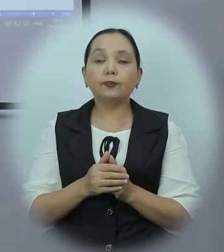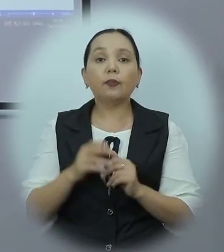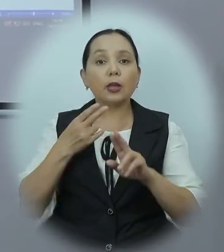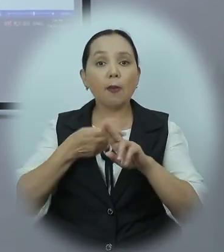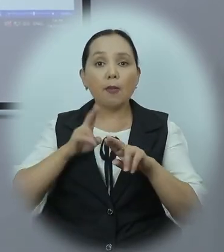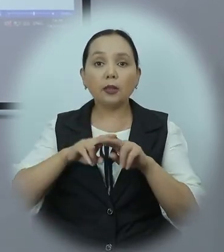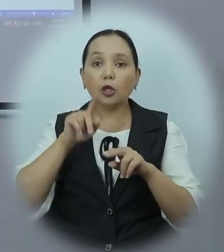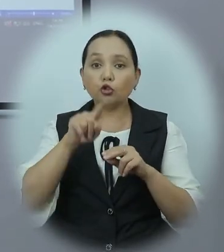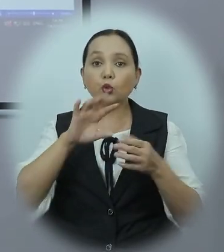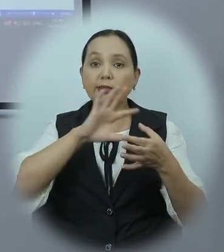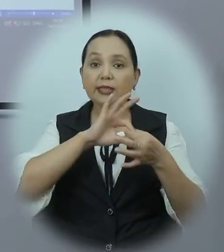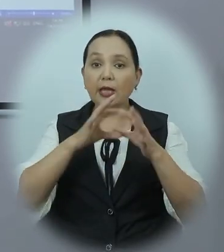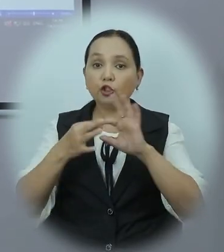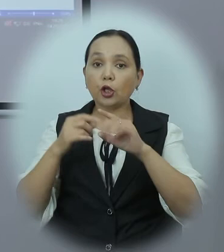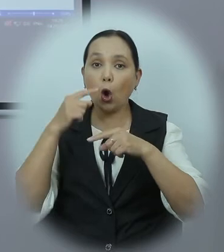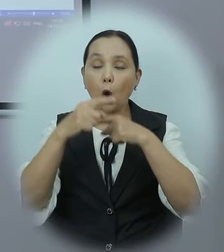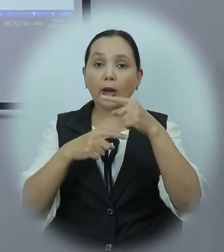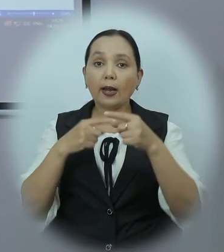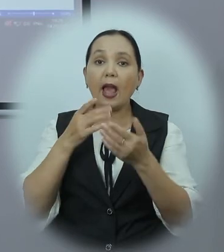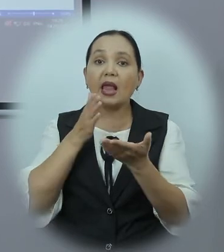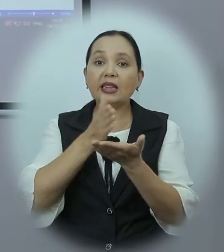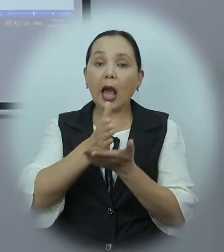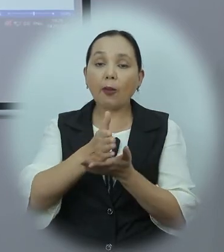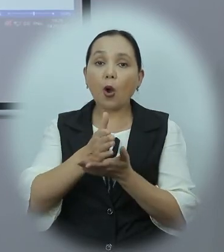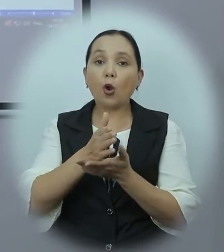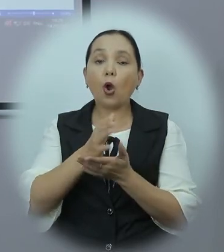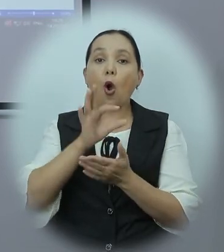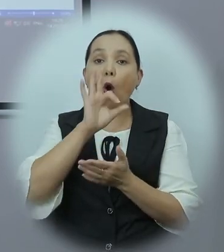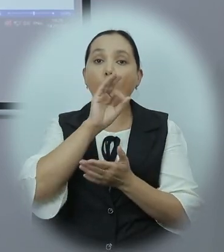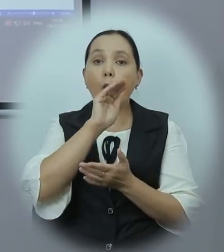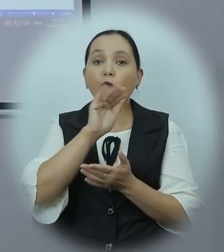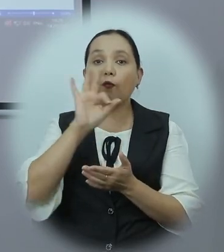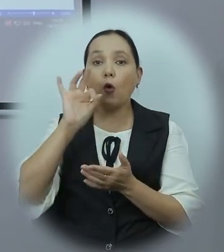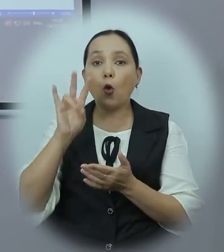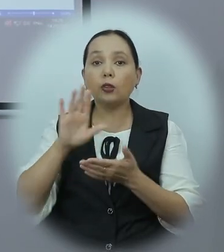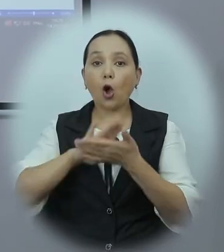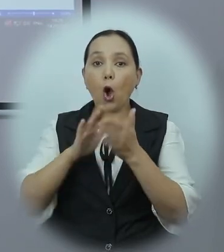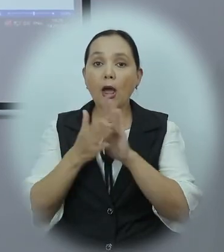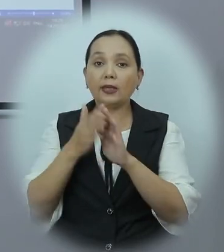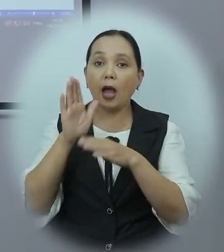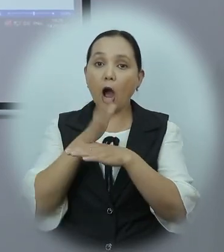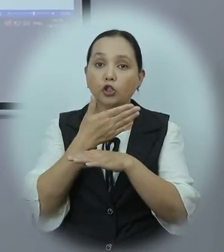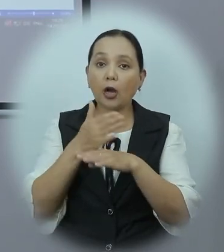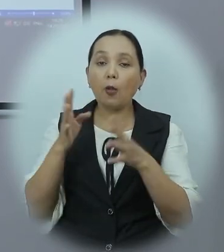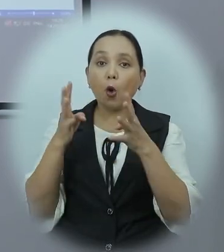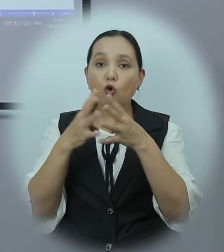Mana shu zanjir orqali tarmoq off-on holati ajralib